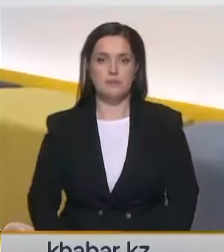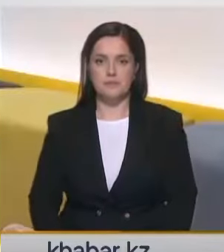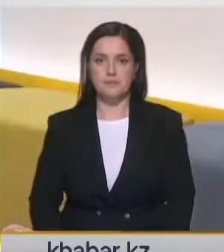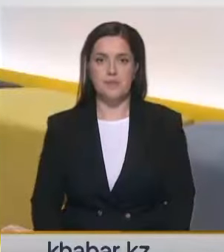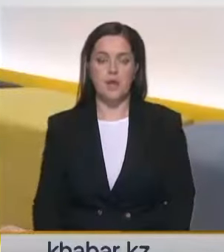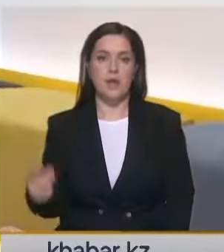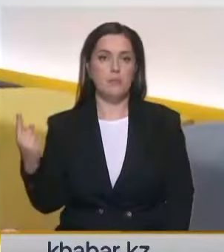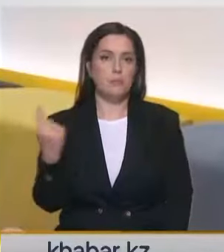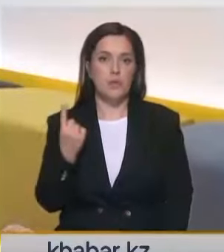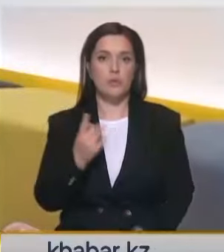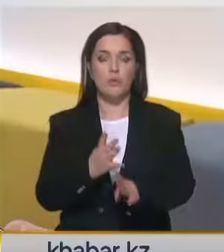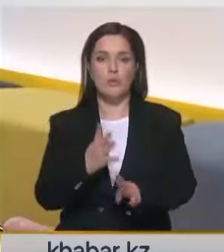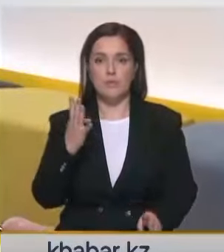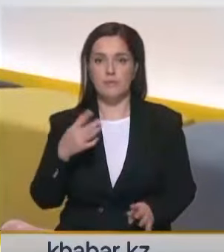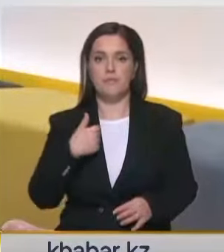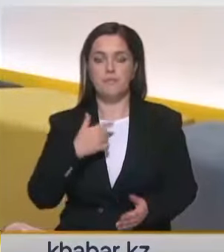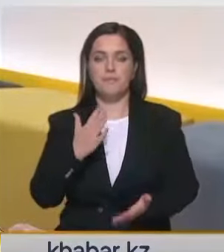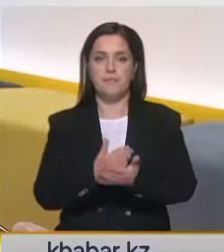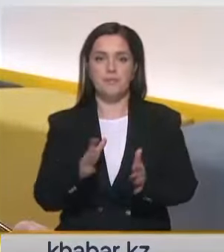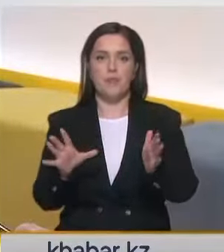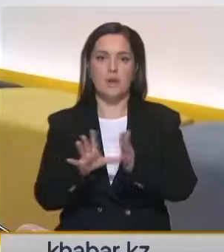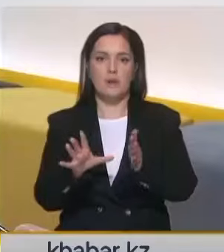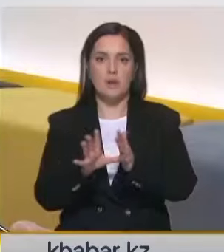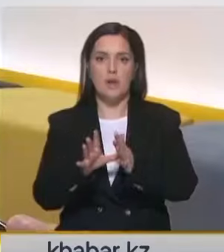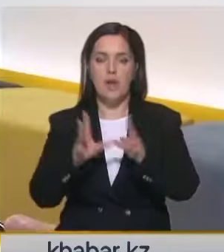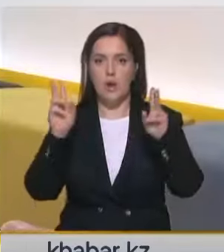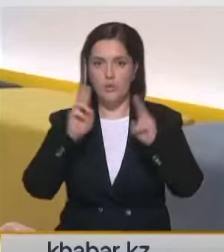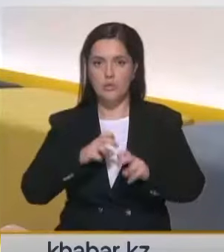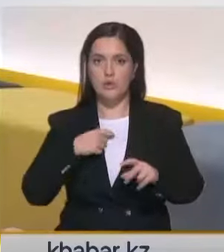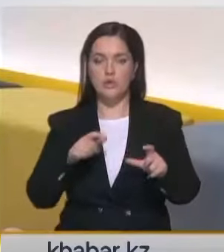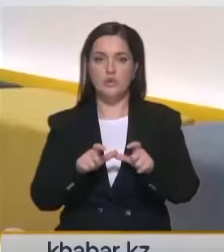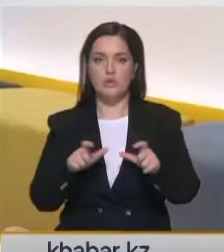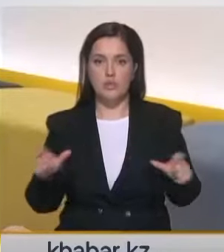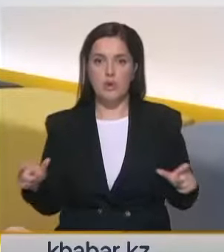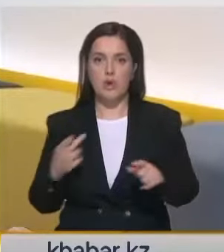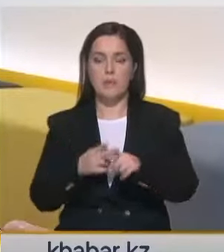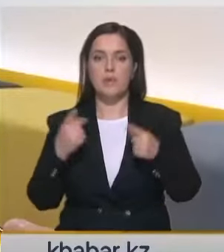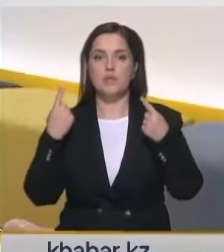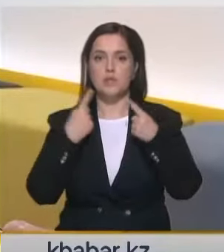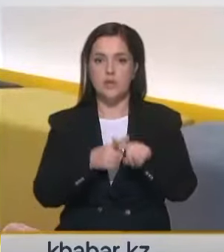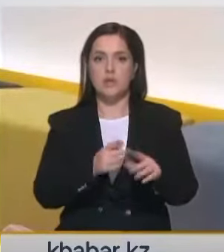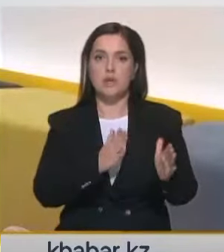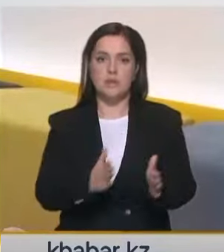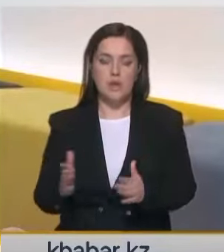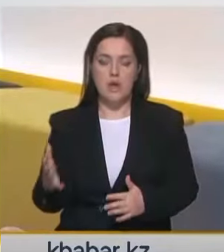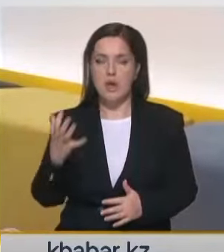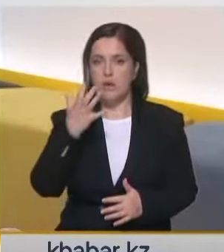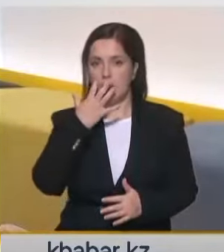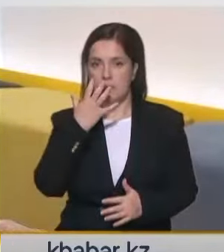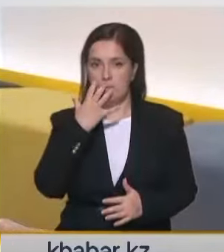первую очередь мы провели энергетический аудит в нашей школе инженерных всех систем, теплоизоляция,